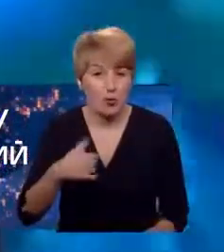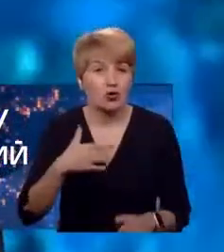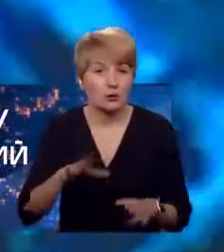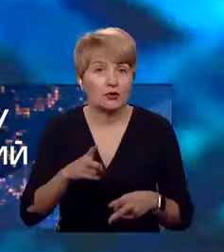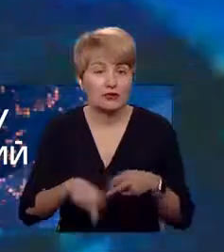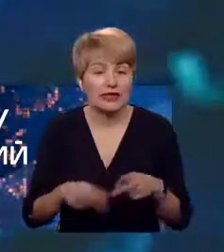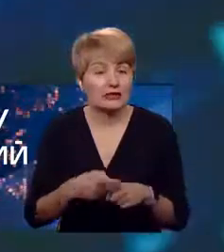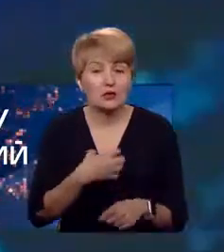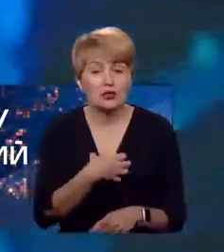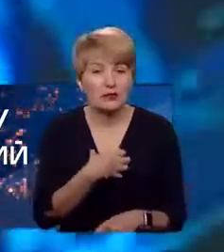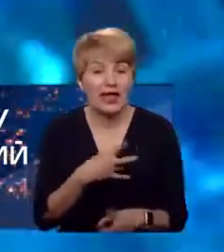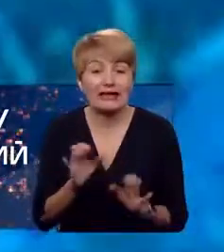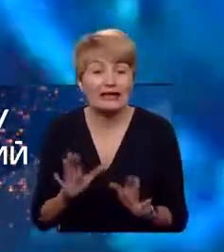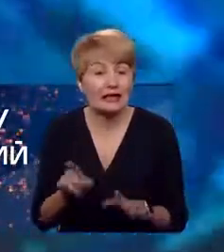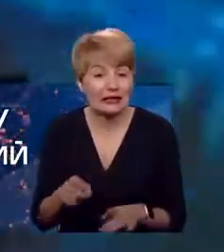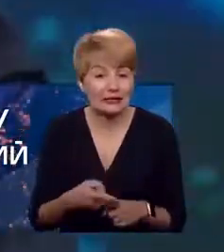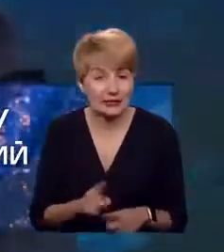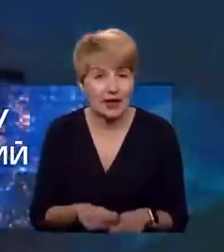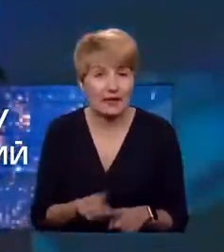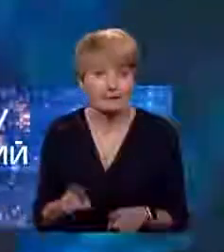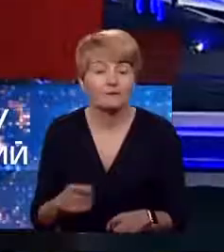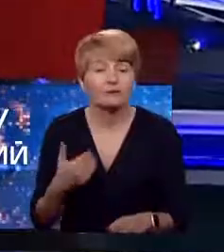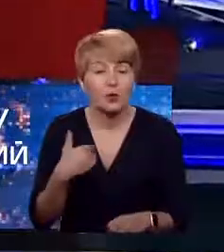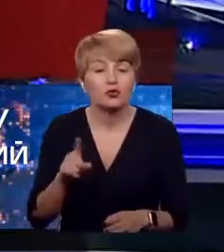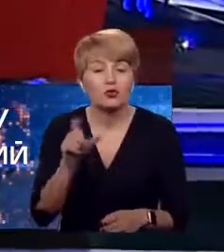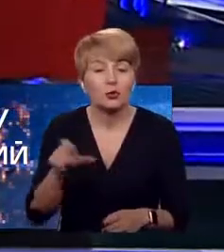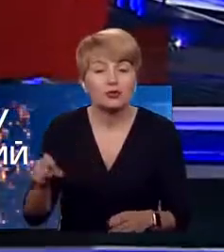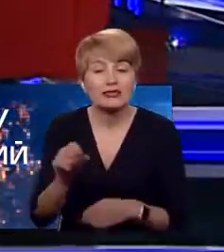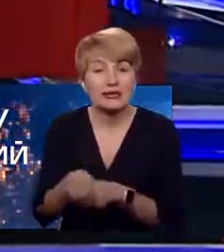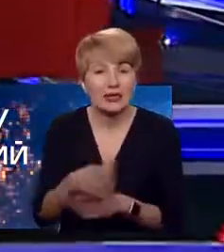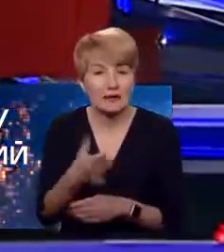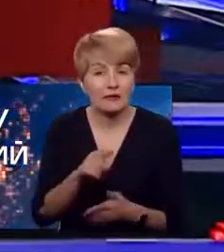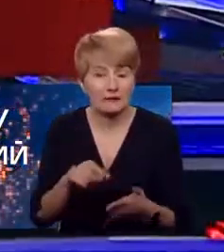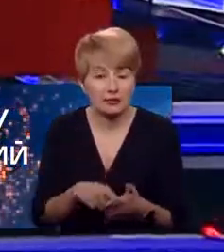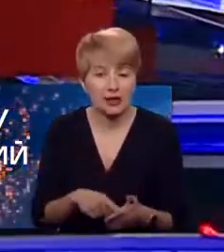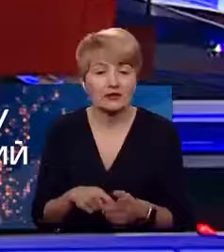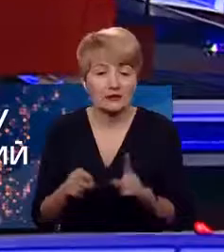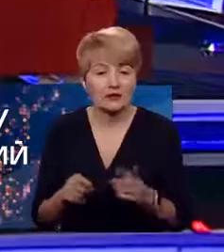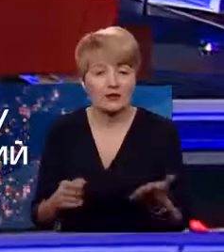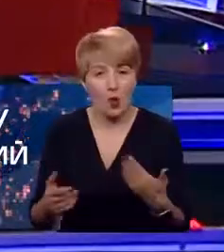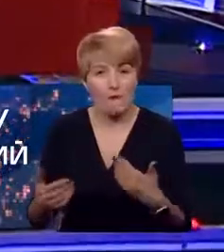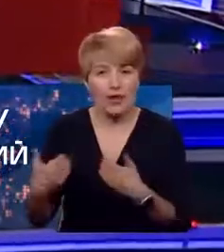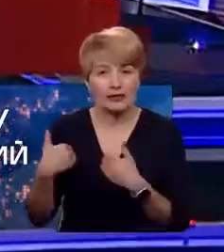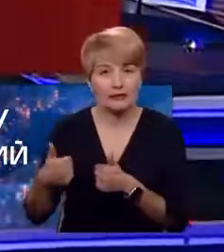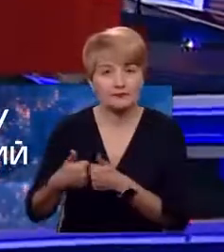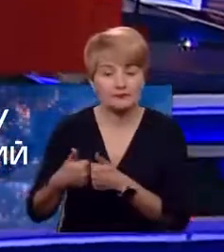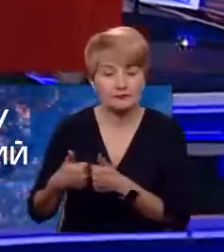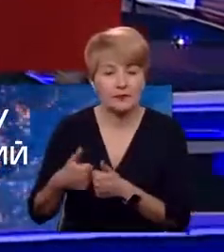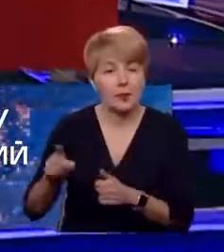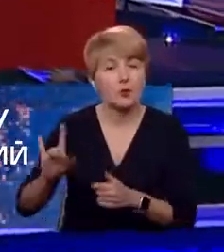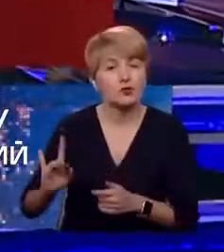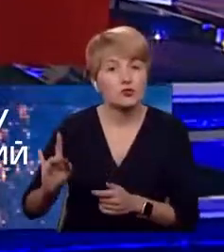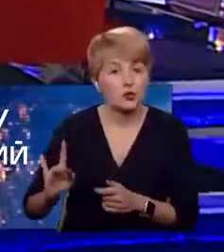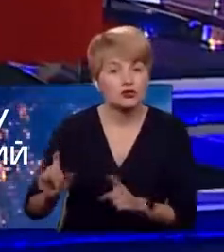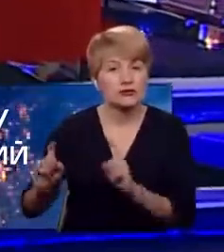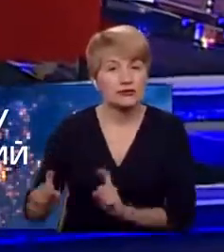питання? Це дуже важливе питання. Не тільки. Дякую. Я хочу, щоб люди задали свої питання вам. Так. Добре? Звичайно. Ідіть сюди, до мене. Так. От стульчик, будь